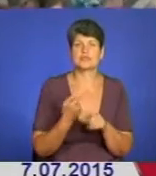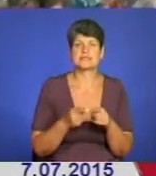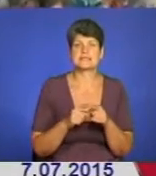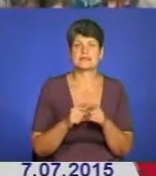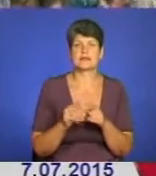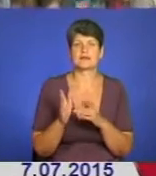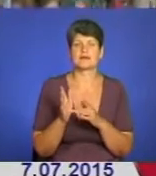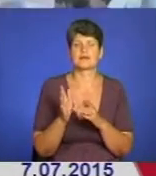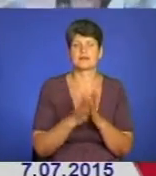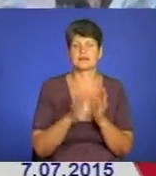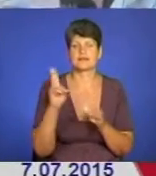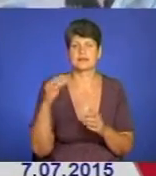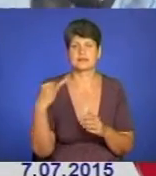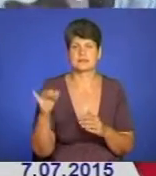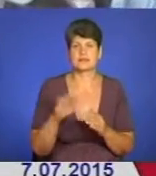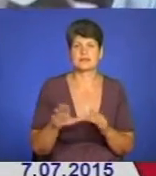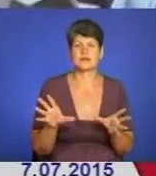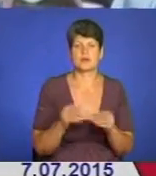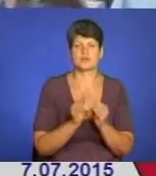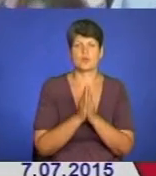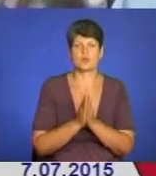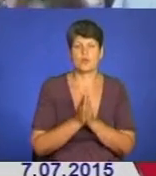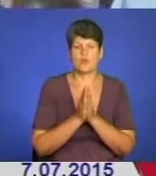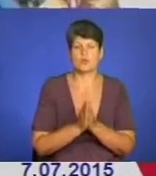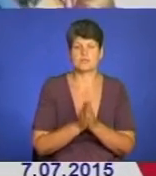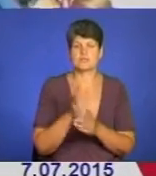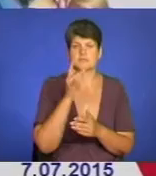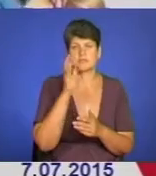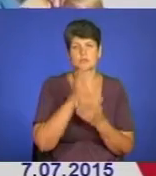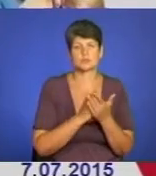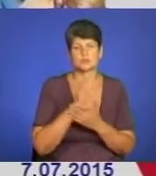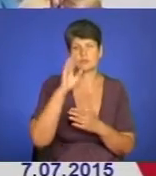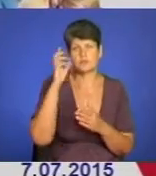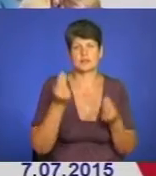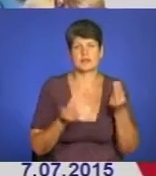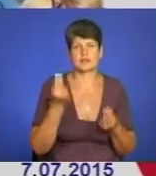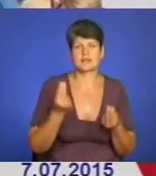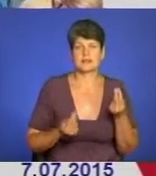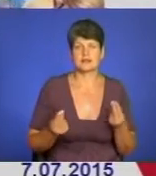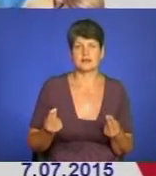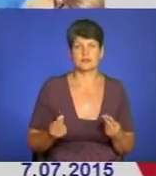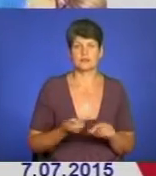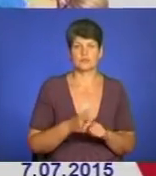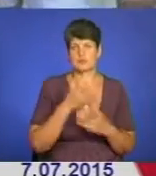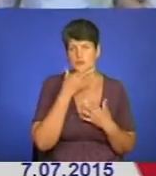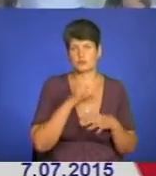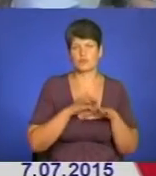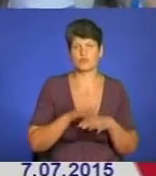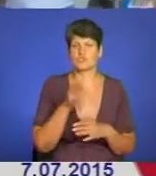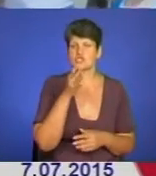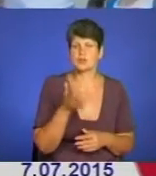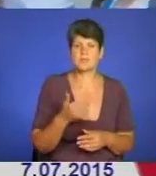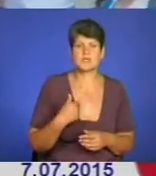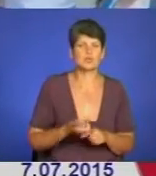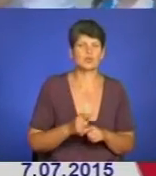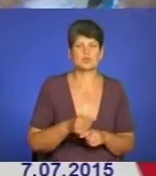християнським. Щодня діти моляться разом під час божественної літургії, грають в ігри і насичено проводять час. Мені дуже